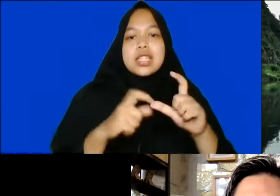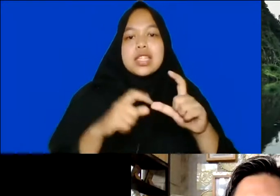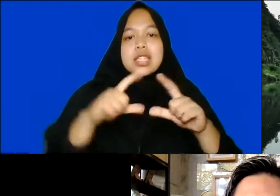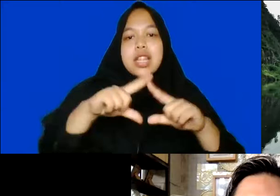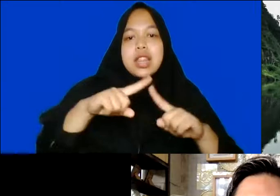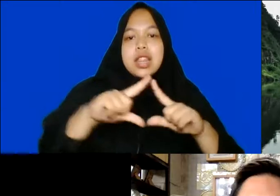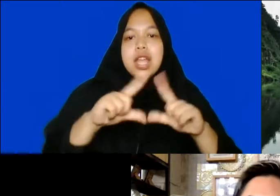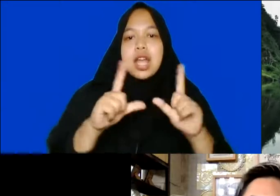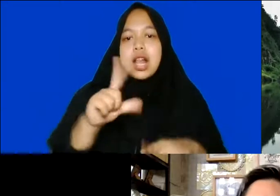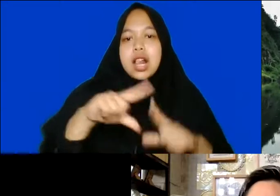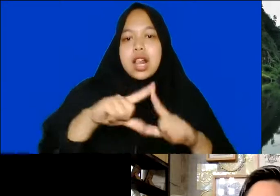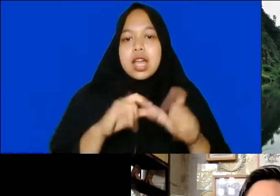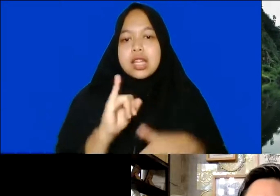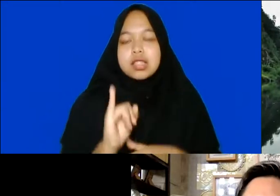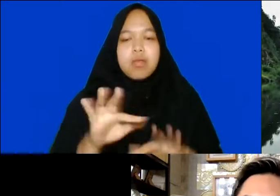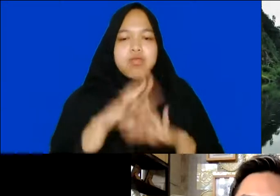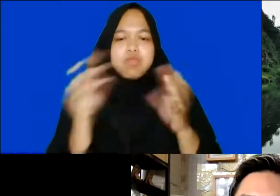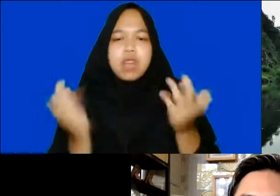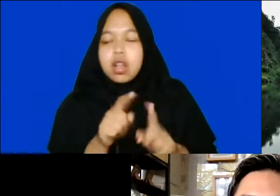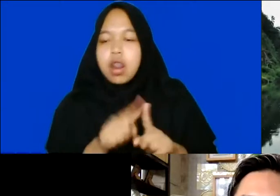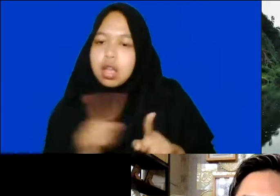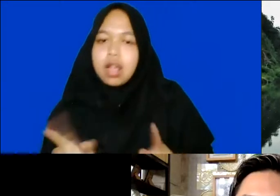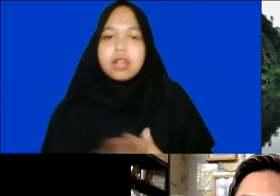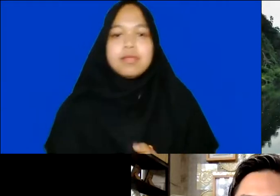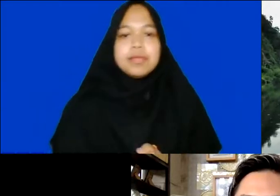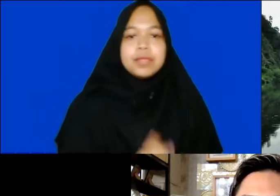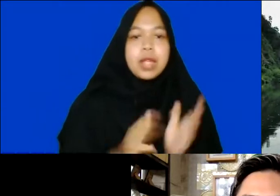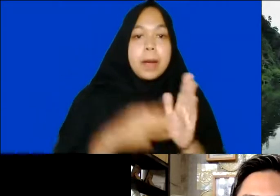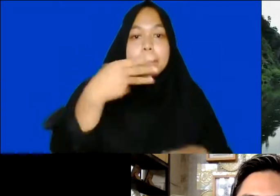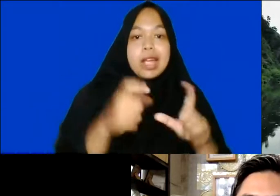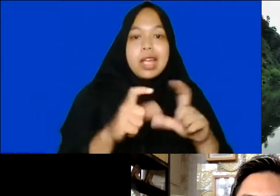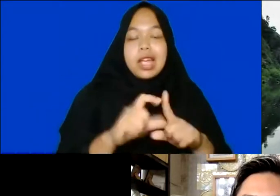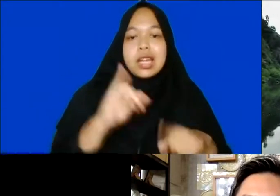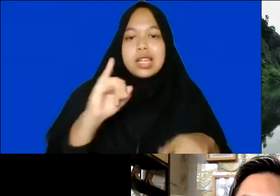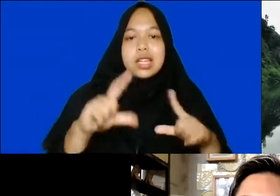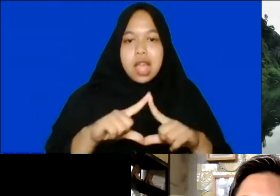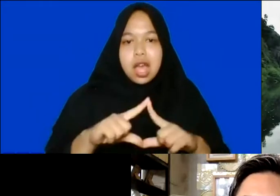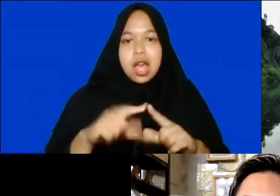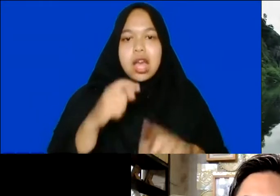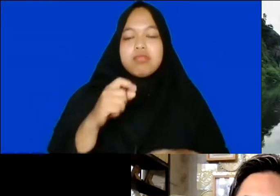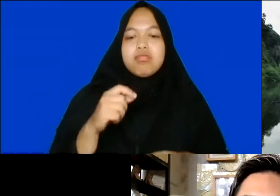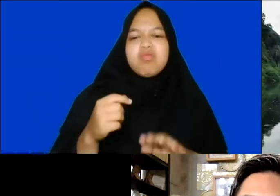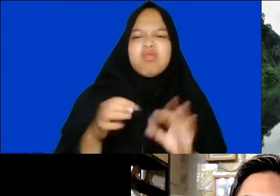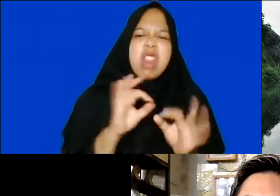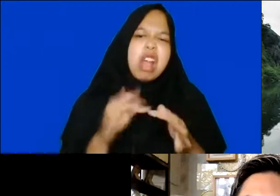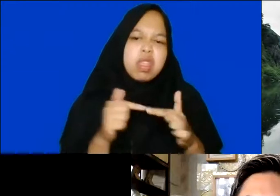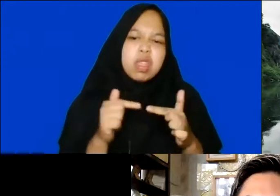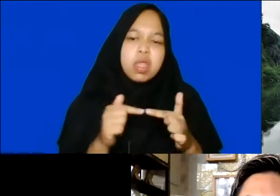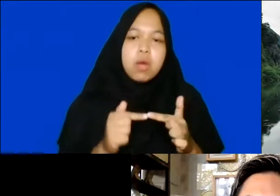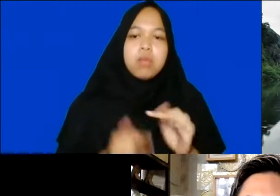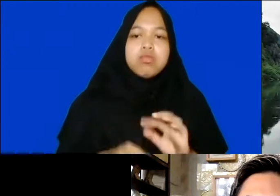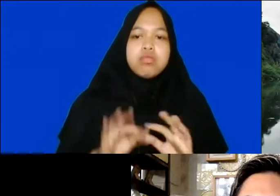imaging, musik, dan sebagainya. Media yang beliau pakai bergantung dari kenyamanan di mana ide gagasan itu